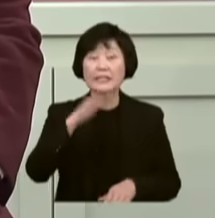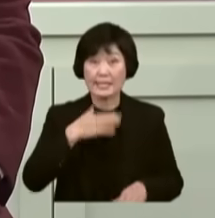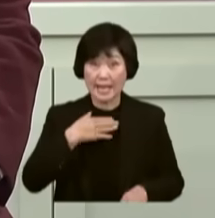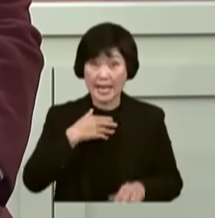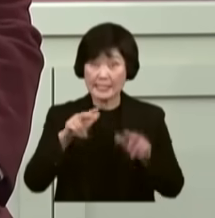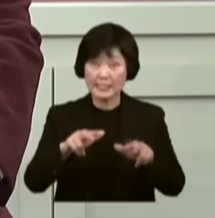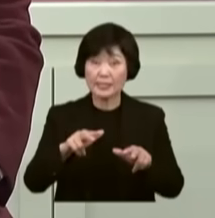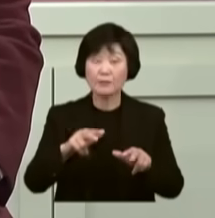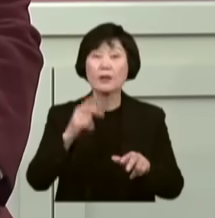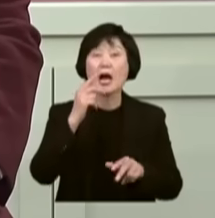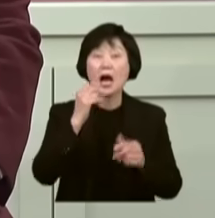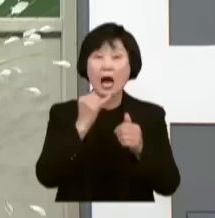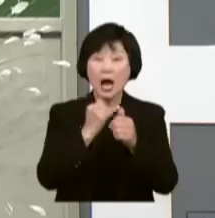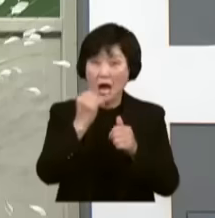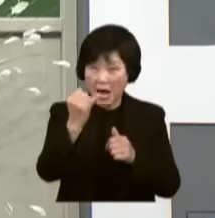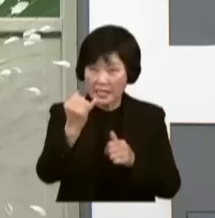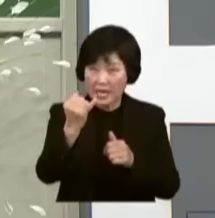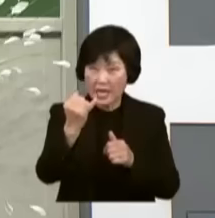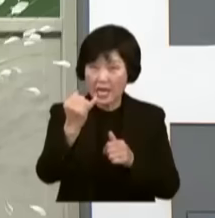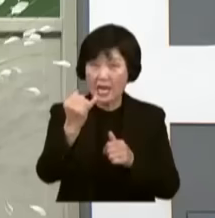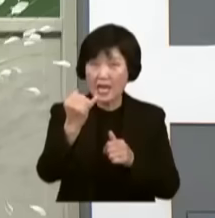네. 제 아내한테서.